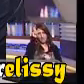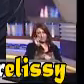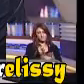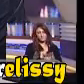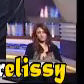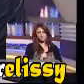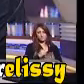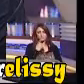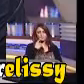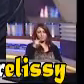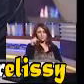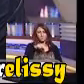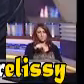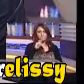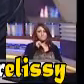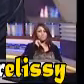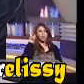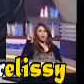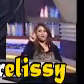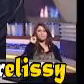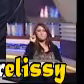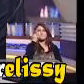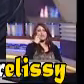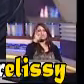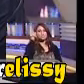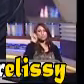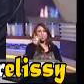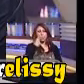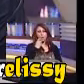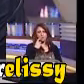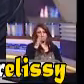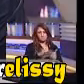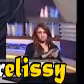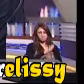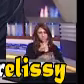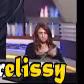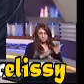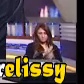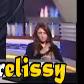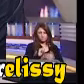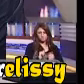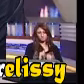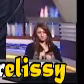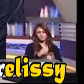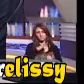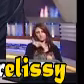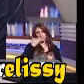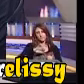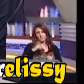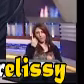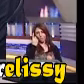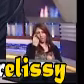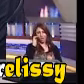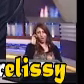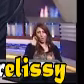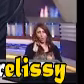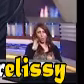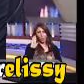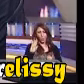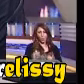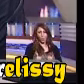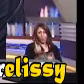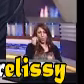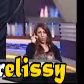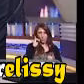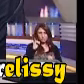مدينة المنصورة لا تزال الأوضاع غير مستقرة أيضا، وقام المئات من أقارب شهيد المنصورة حسام الدين خاطر وأهالي قرية ميت